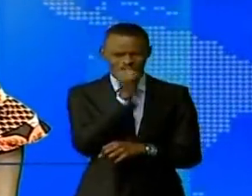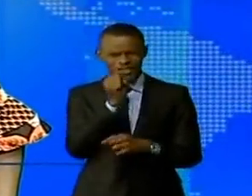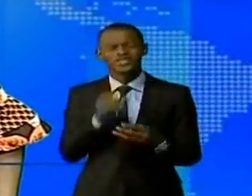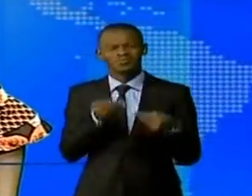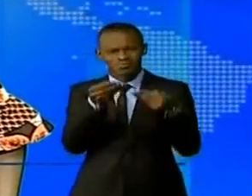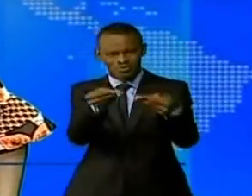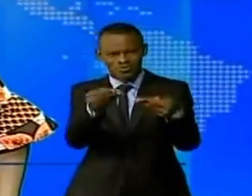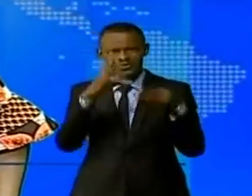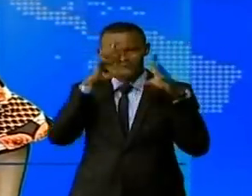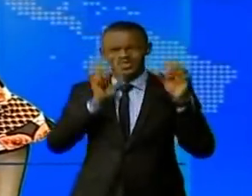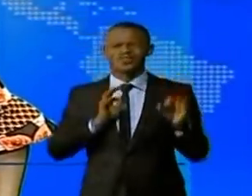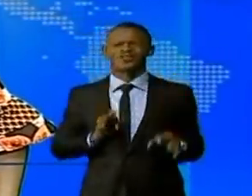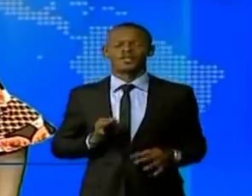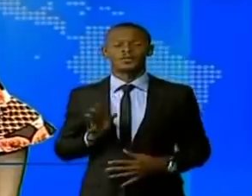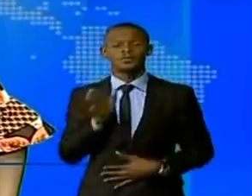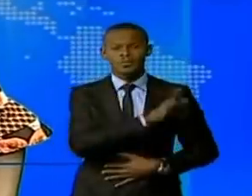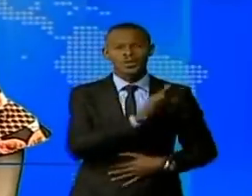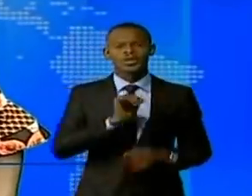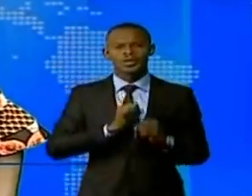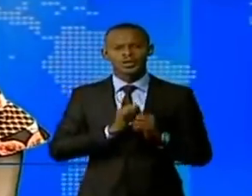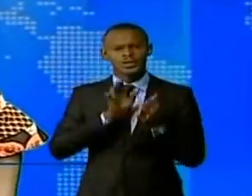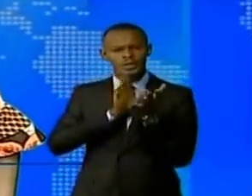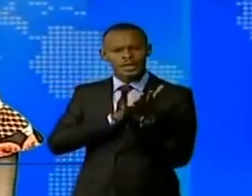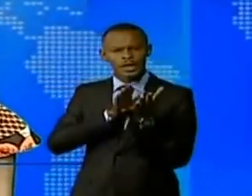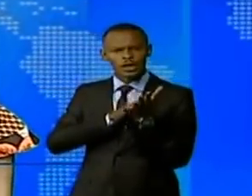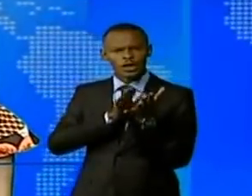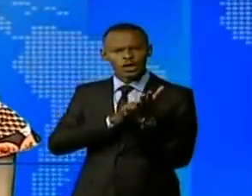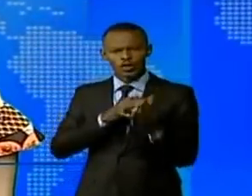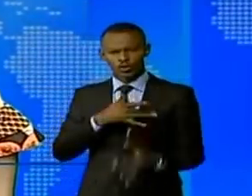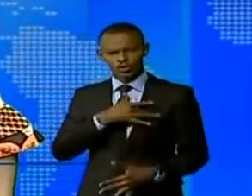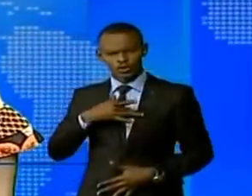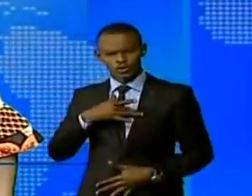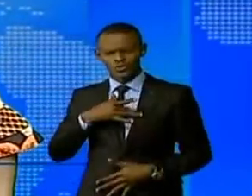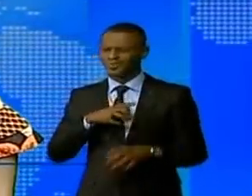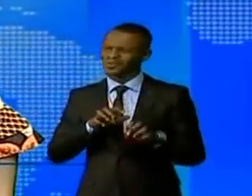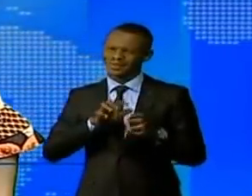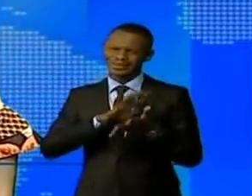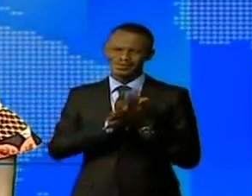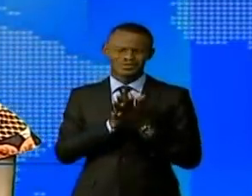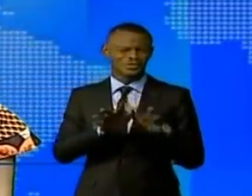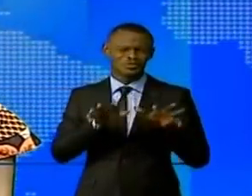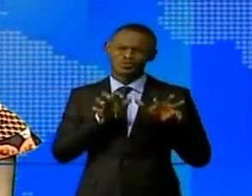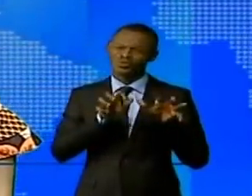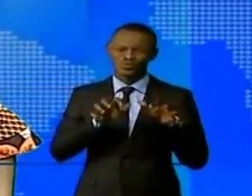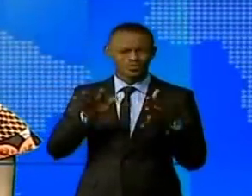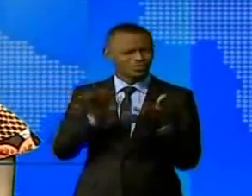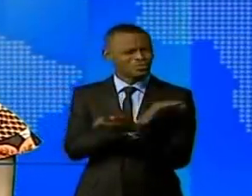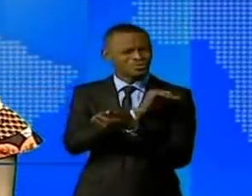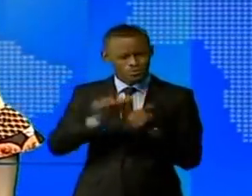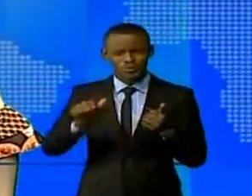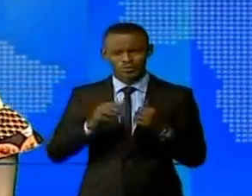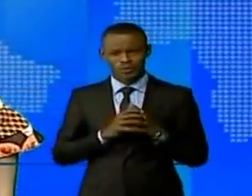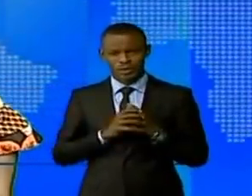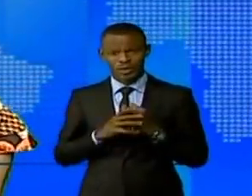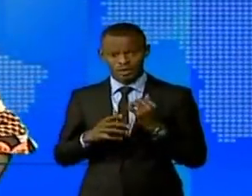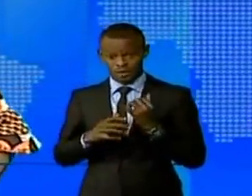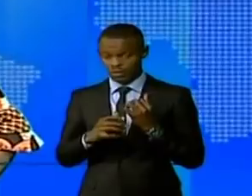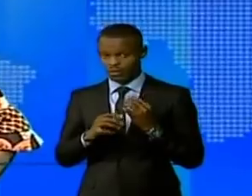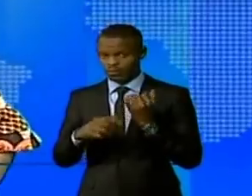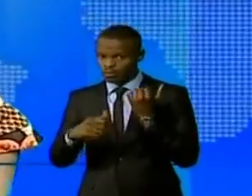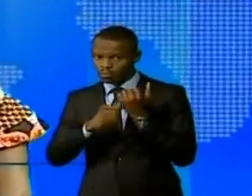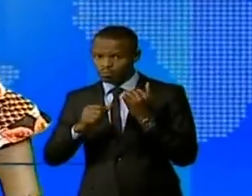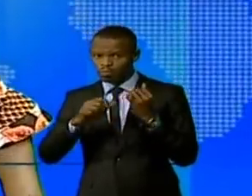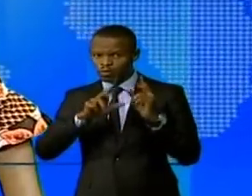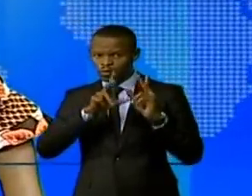a atteint un niveau de délabrement très avancé, un SOS de ressortissants de la